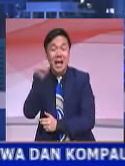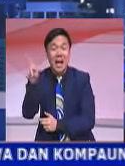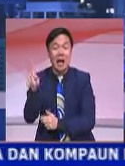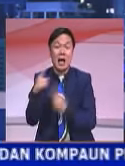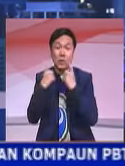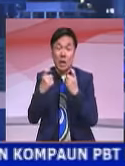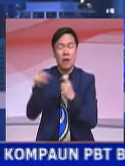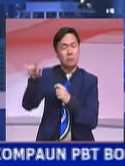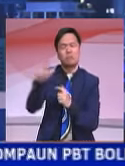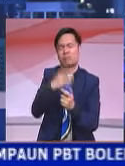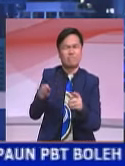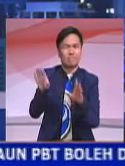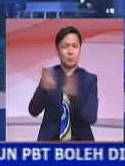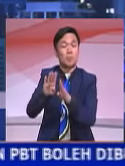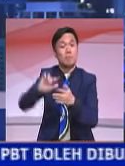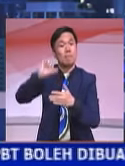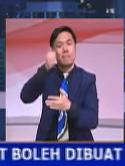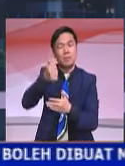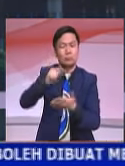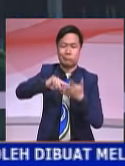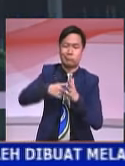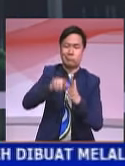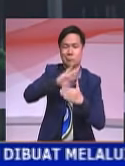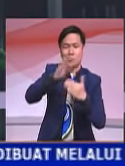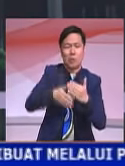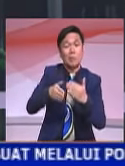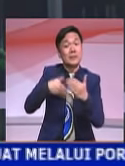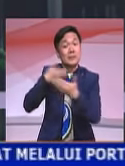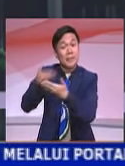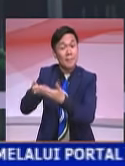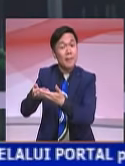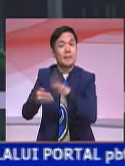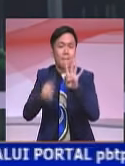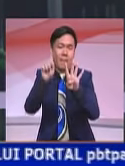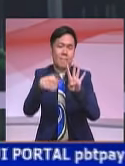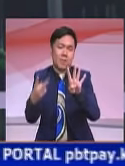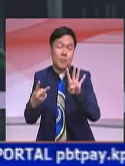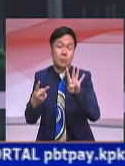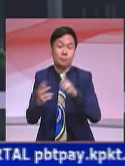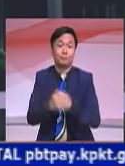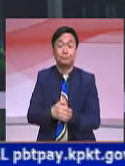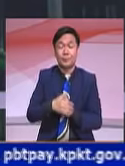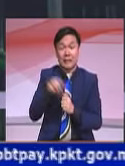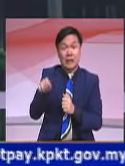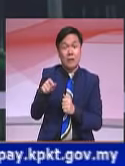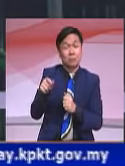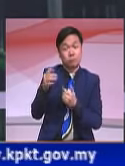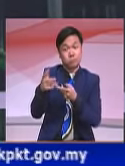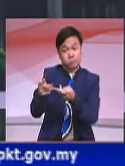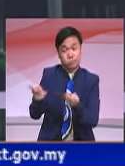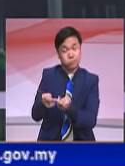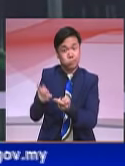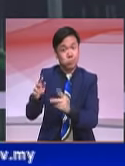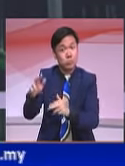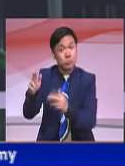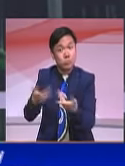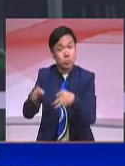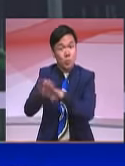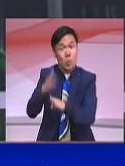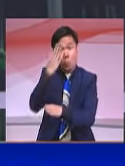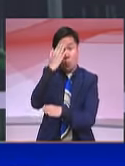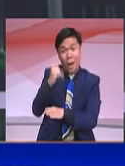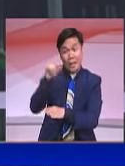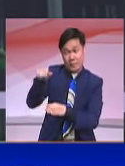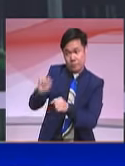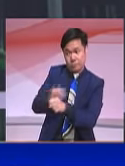Alustar ditutup bermula esok sehingga 4 Februari ini. Langkah pencegahan awal itu dibuat berdasarkan peningkatan penularan